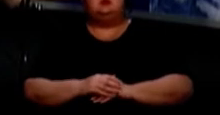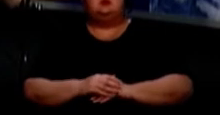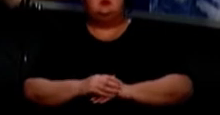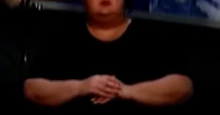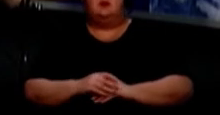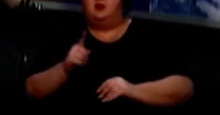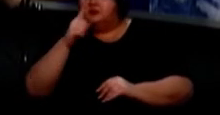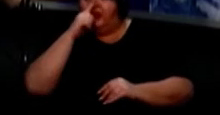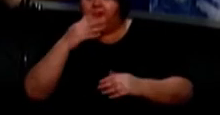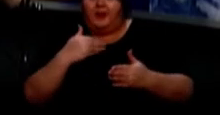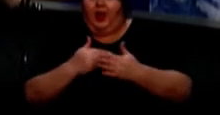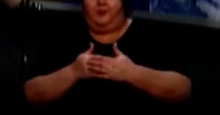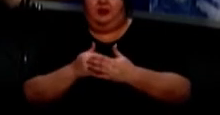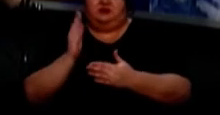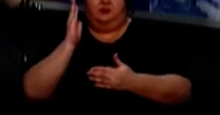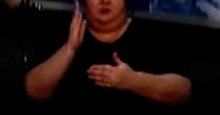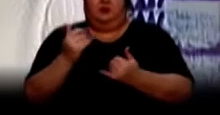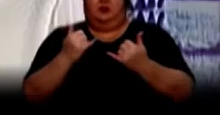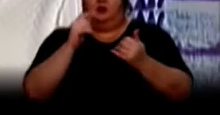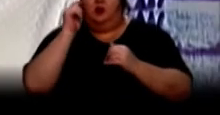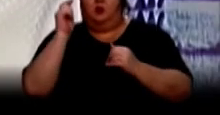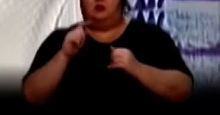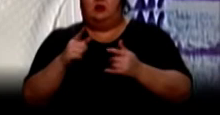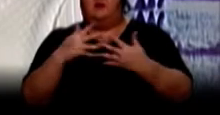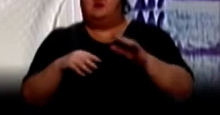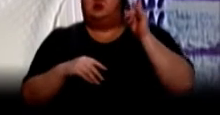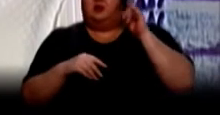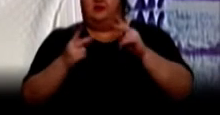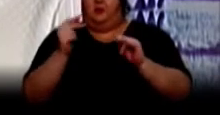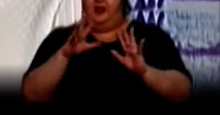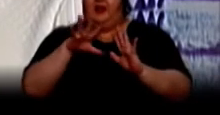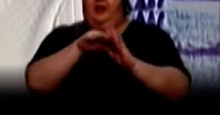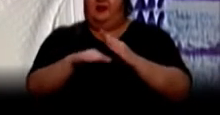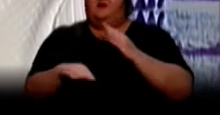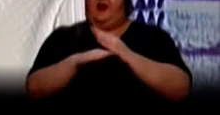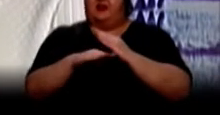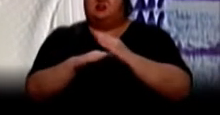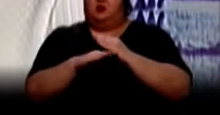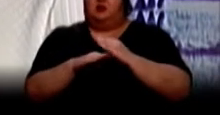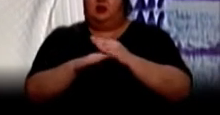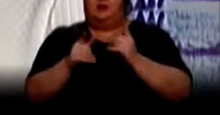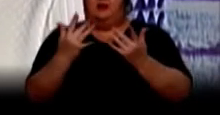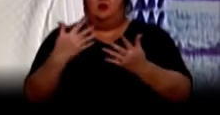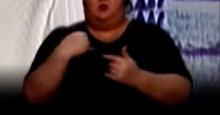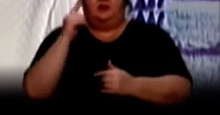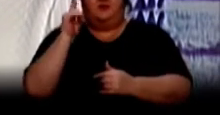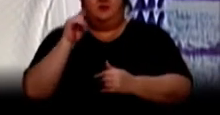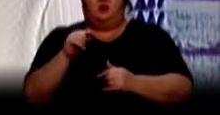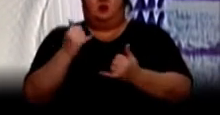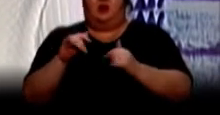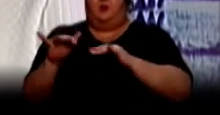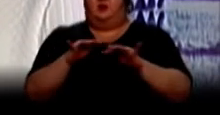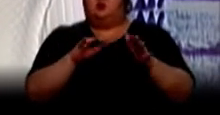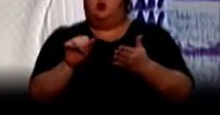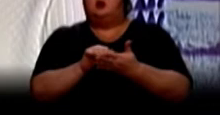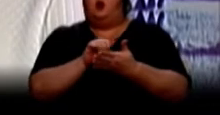це найближча перспектива для України, тому що там вже відомі інвестори. І зараз, наскільки мені відомо, якраз процедура